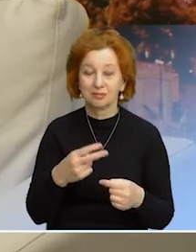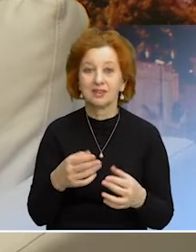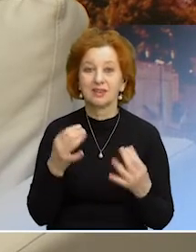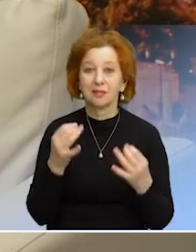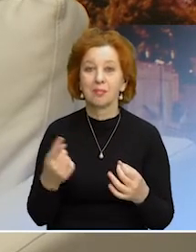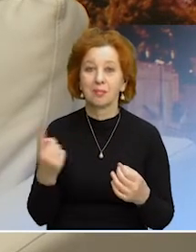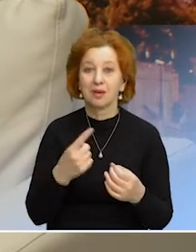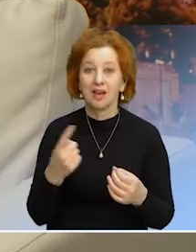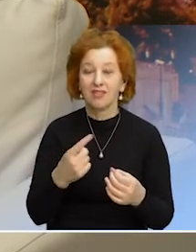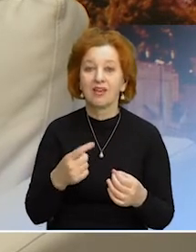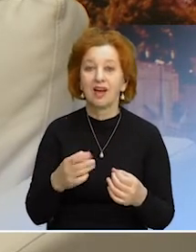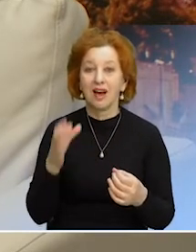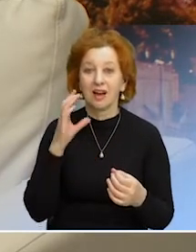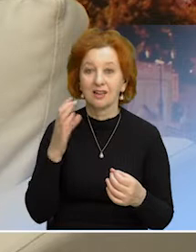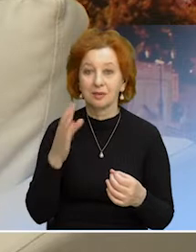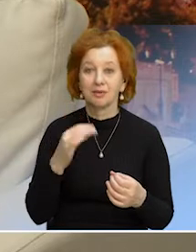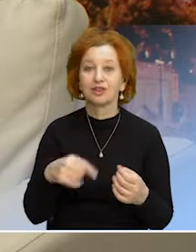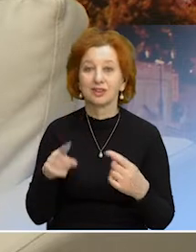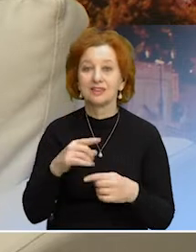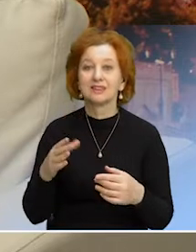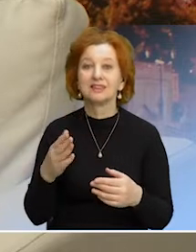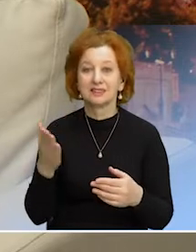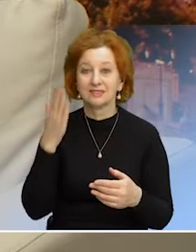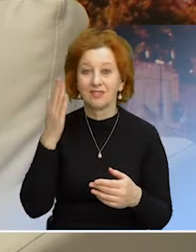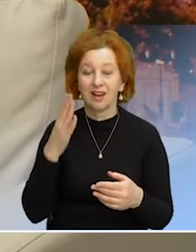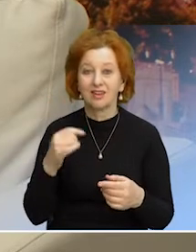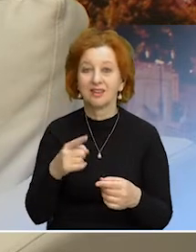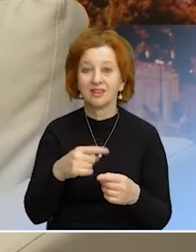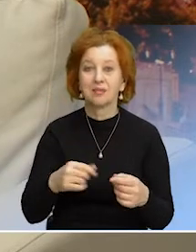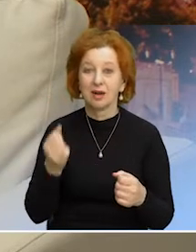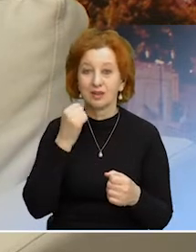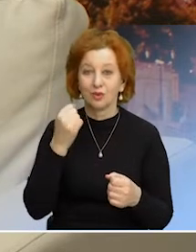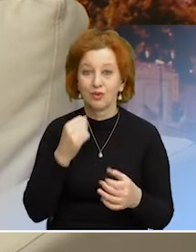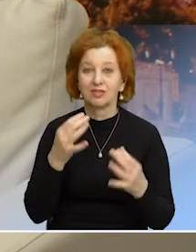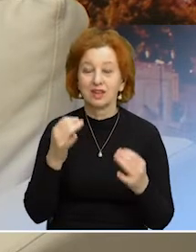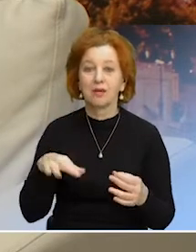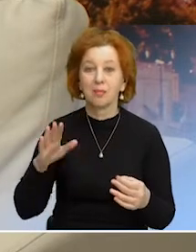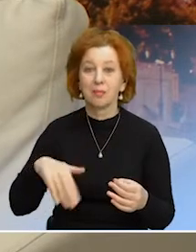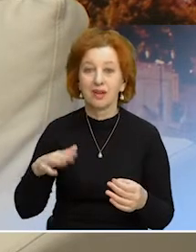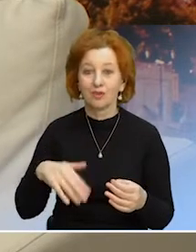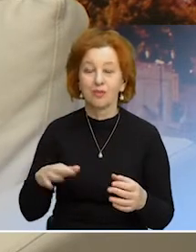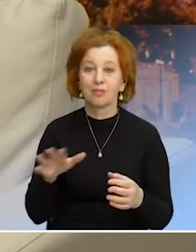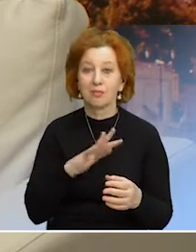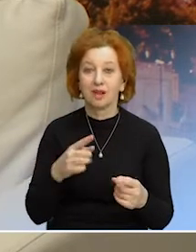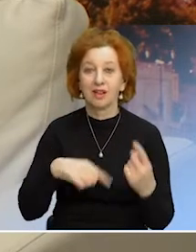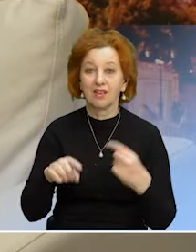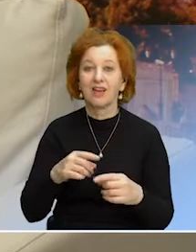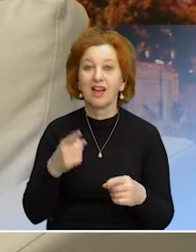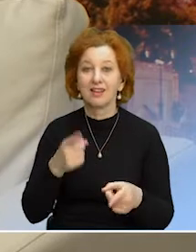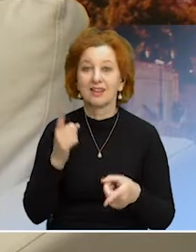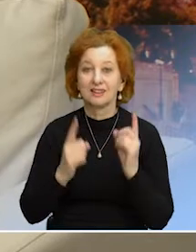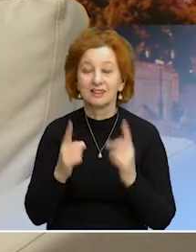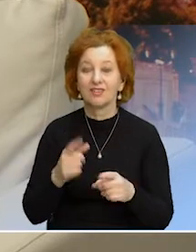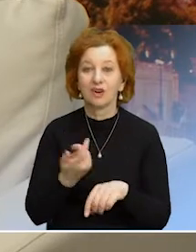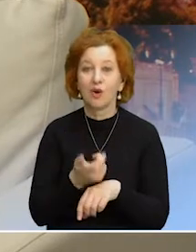стране вообще. Первым академическое звание академическое получил тюз московский. И потом были мы. И это